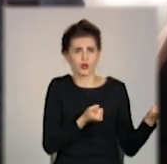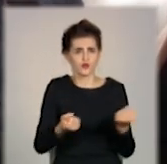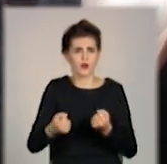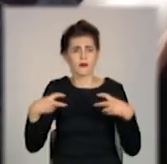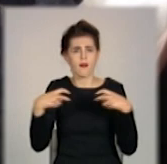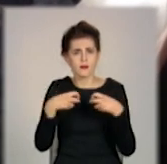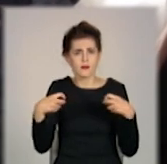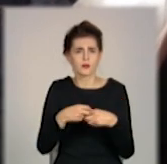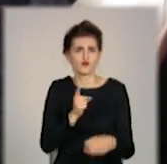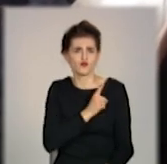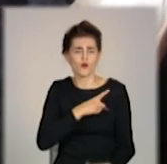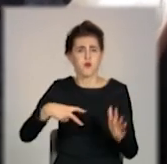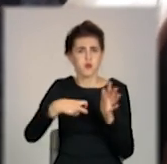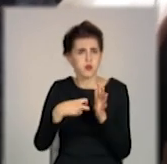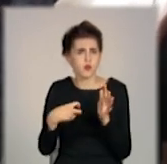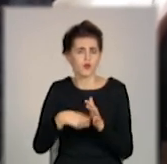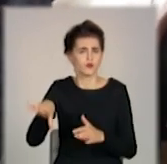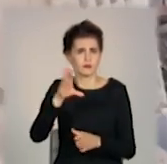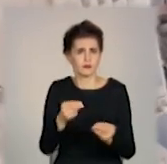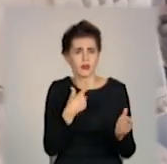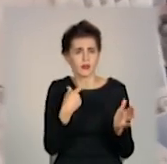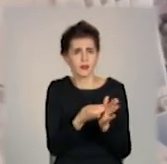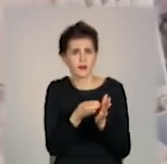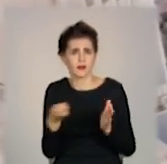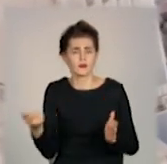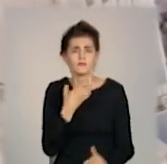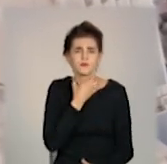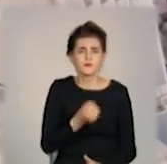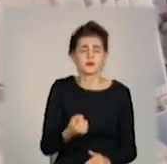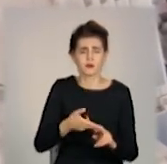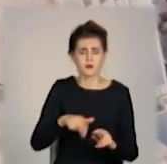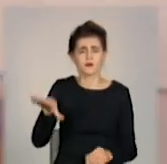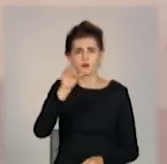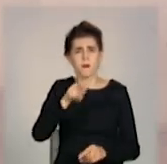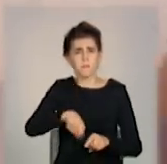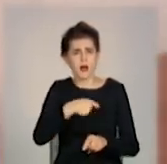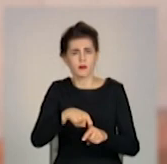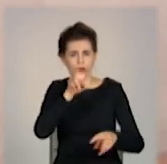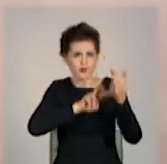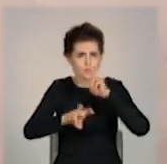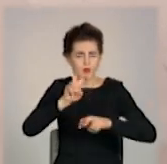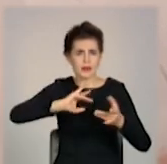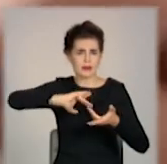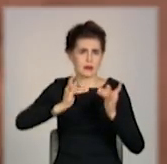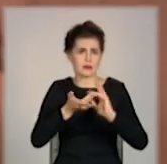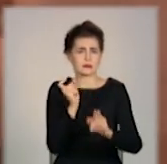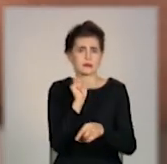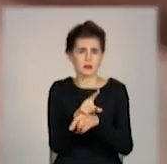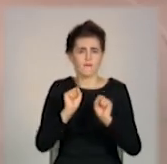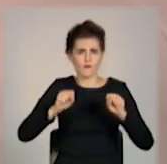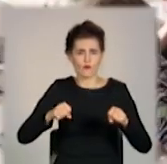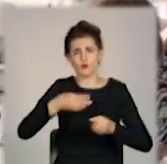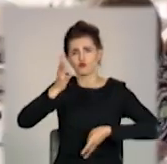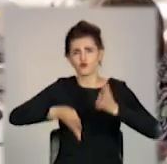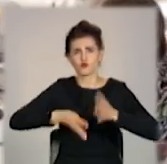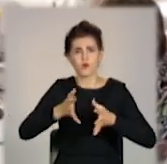через перебої на пошті. На всі складові пов'язок нині дефіцит, і жінки шукають матеріал в інтернеті. Кажуть, готові шити і більше,